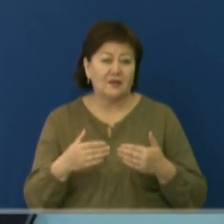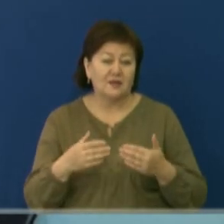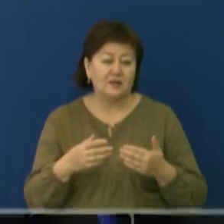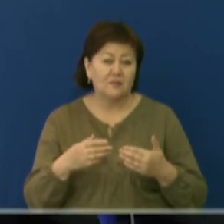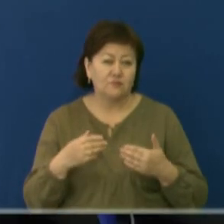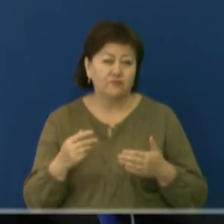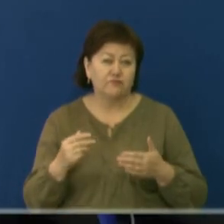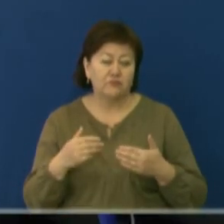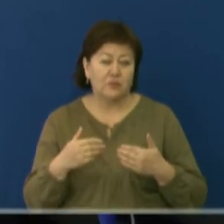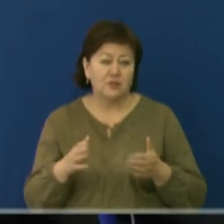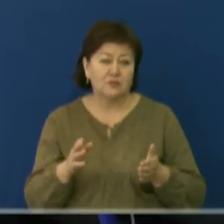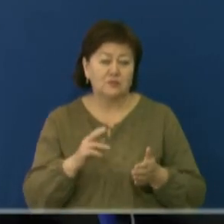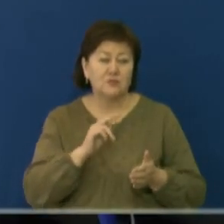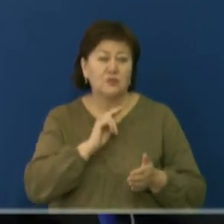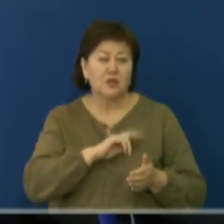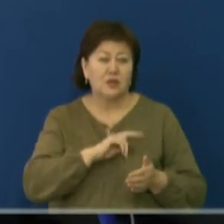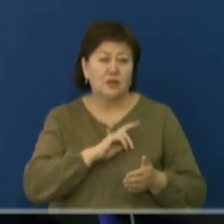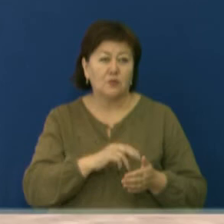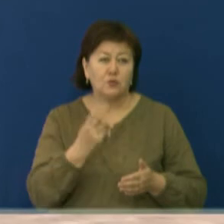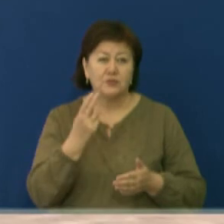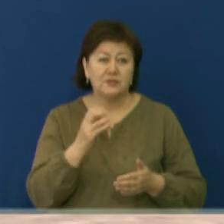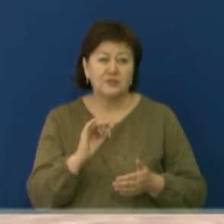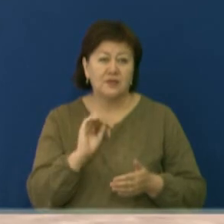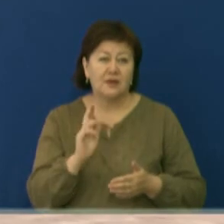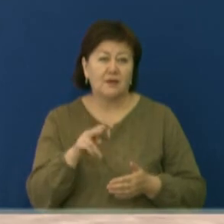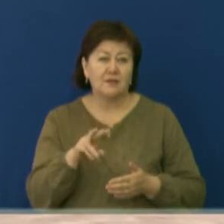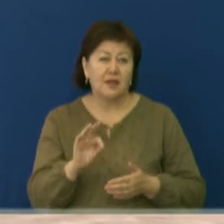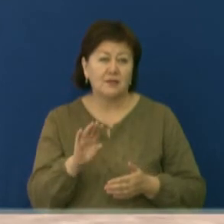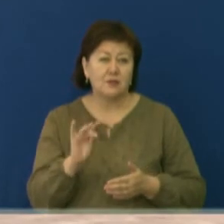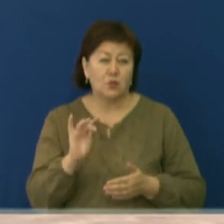позитронно-эмиссионные томографы. Бакытгүл Казиз, Елжан Макзумов, телеканал «Семей».